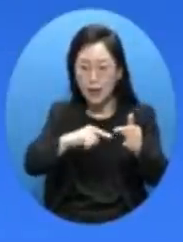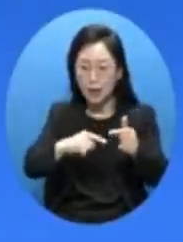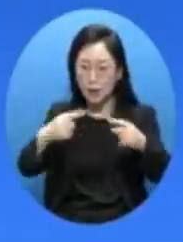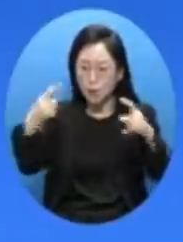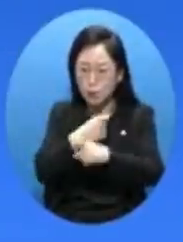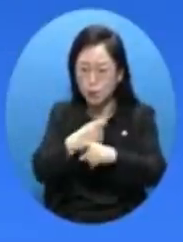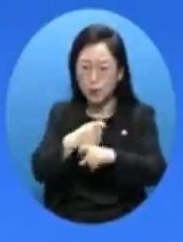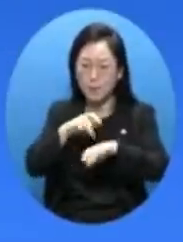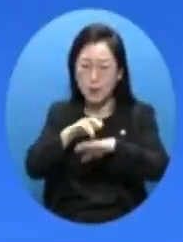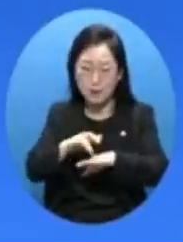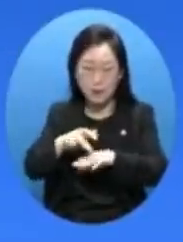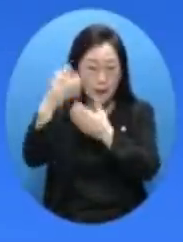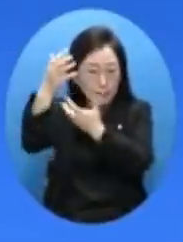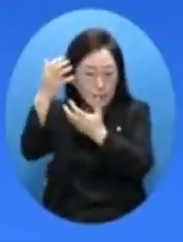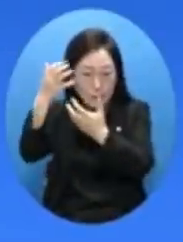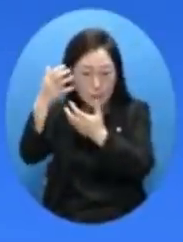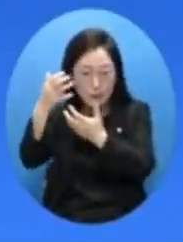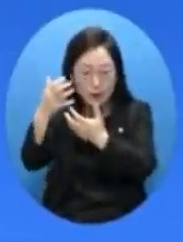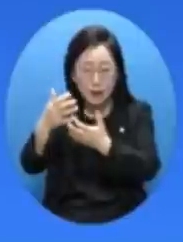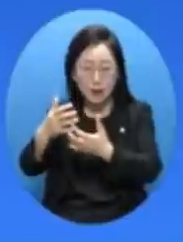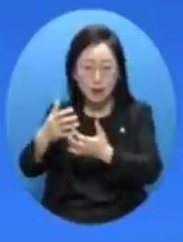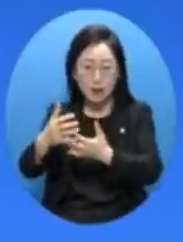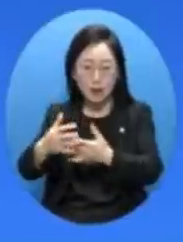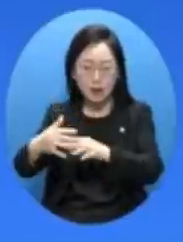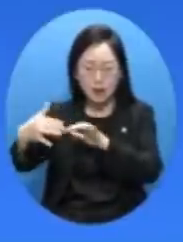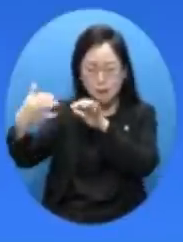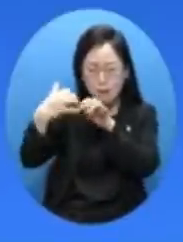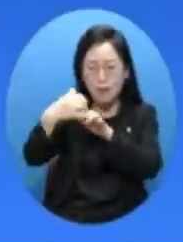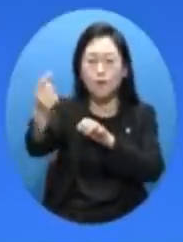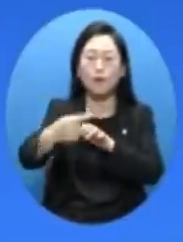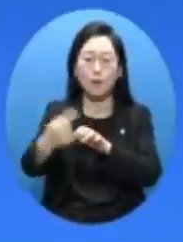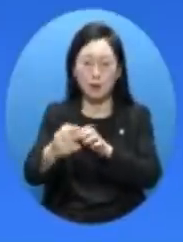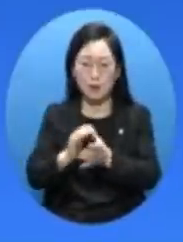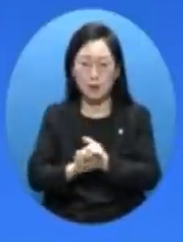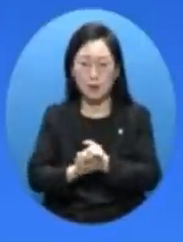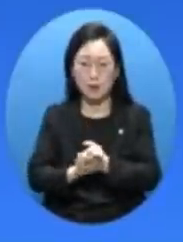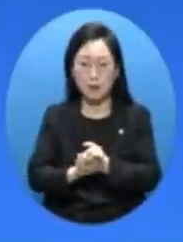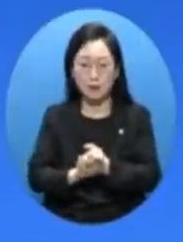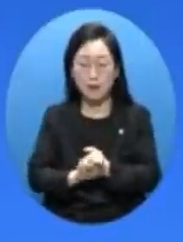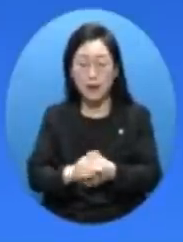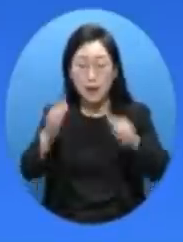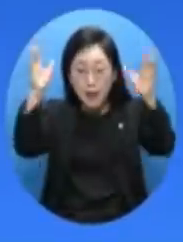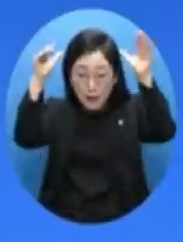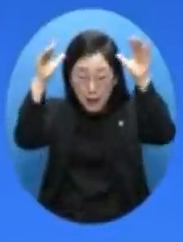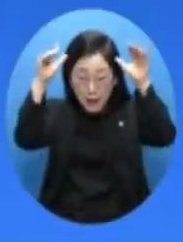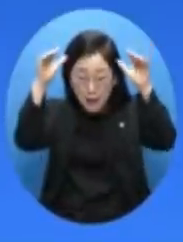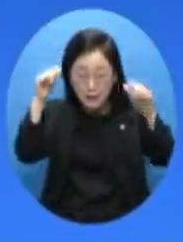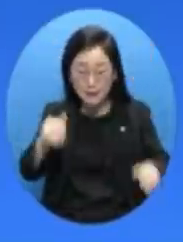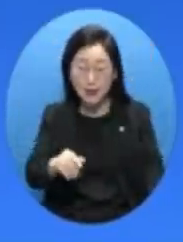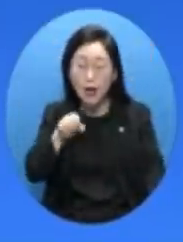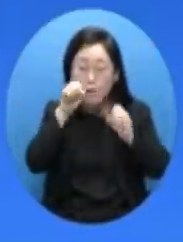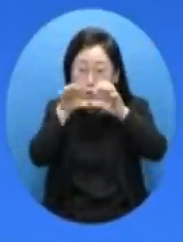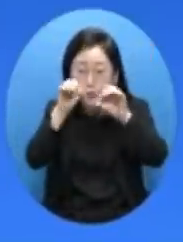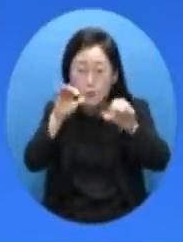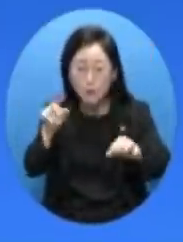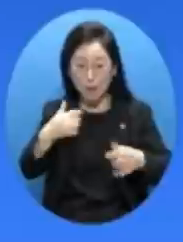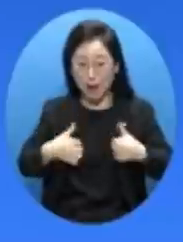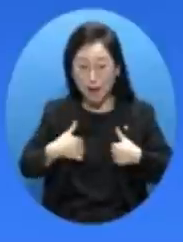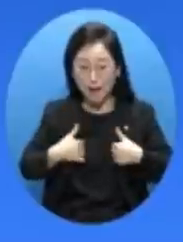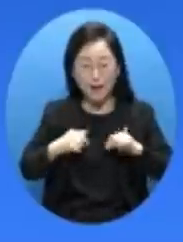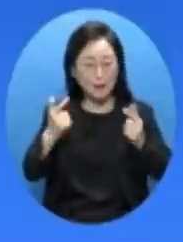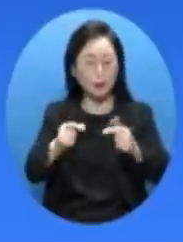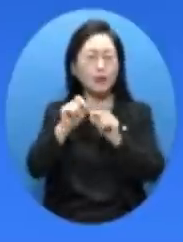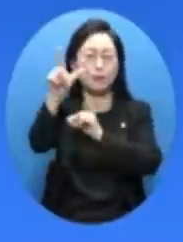하고 겁을 먹고 공격해 오는 것입니다. 개들이 짖는 것은 반가워서 짖는 것도 있지만 대부분